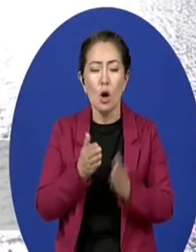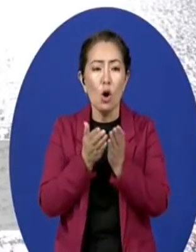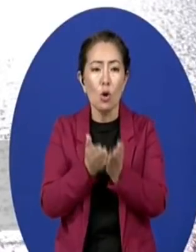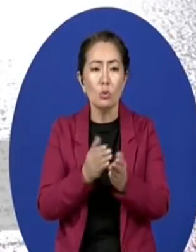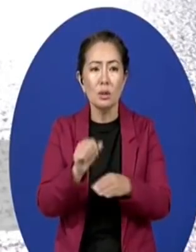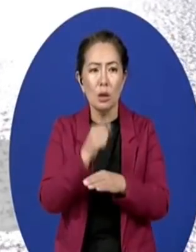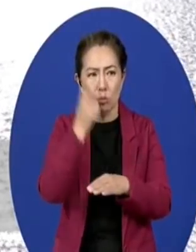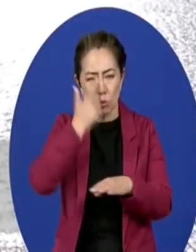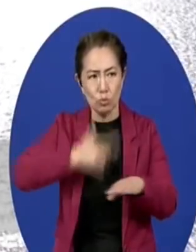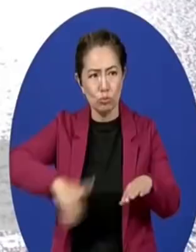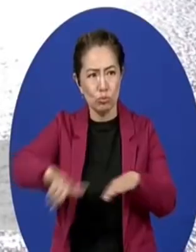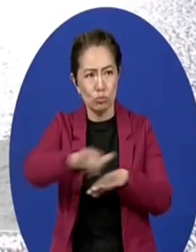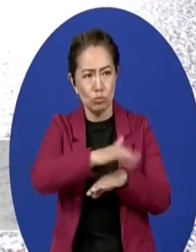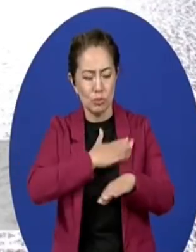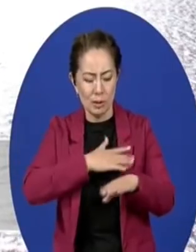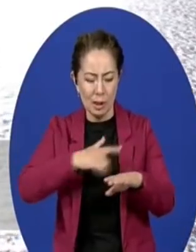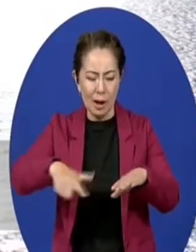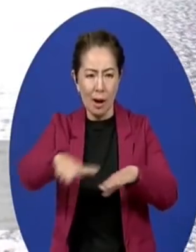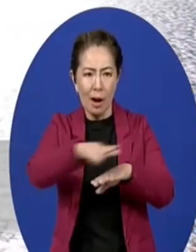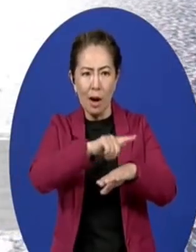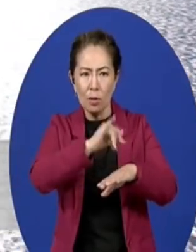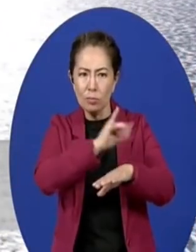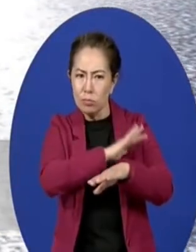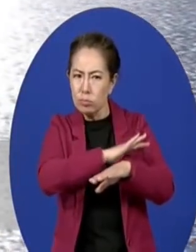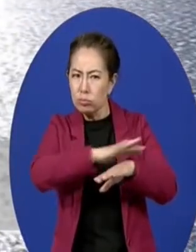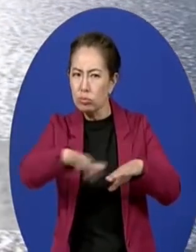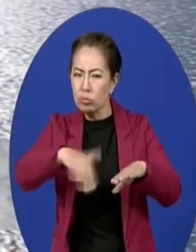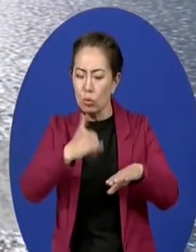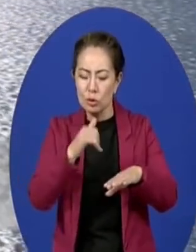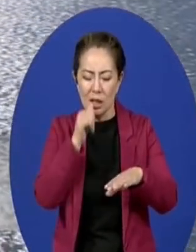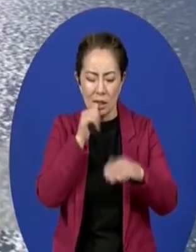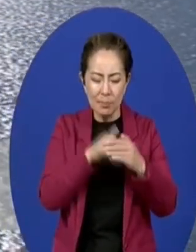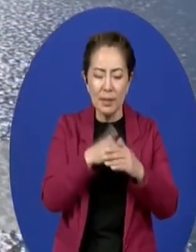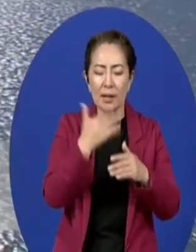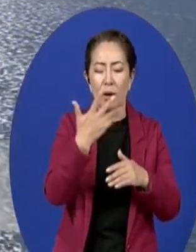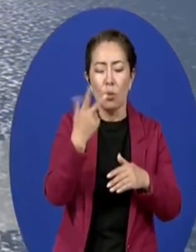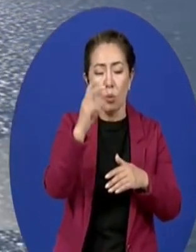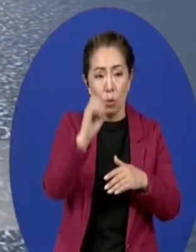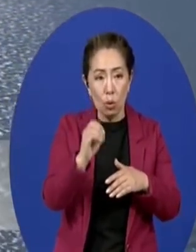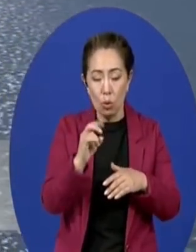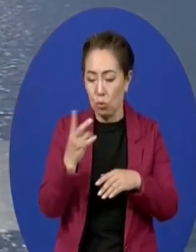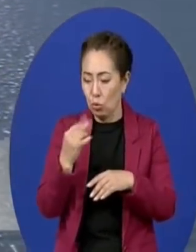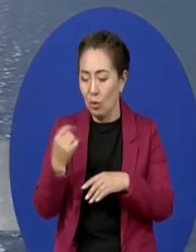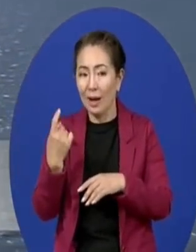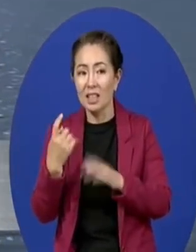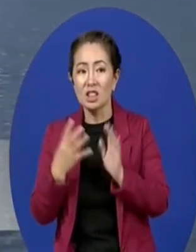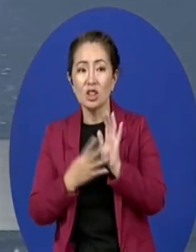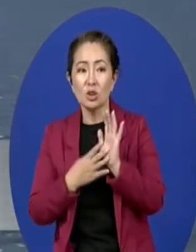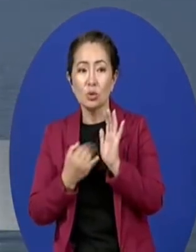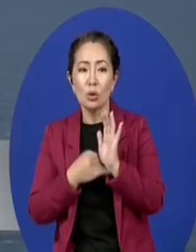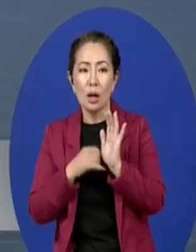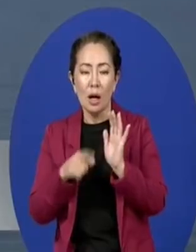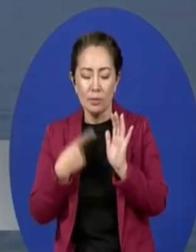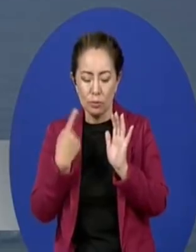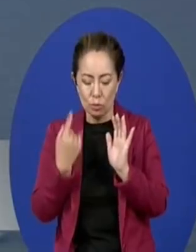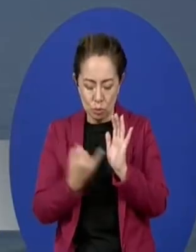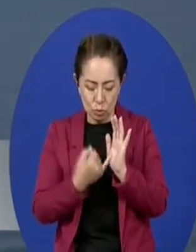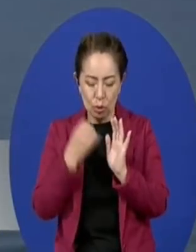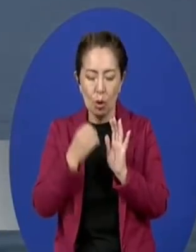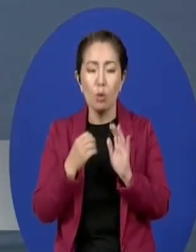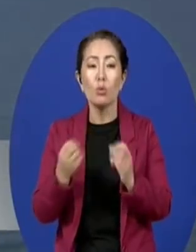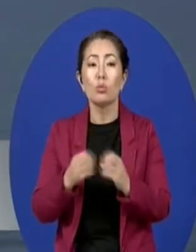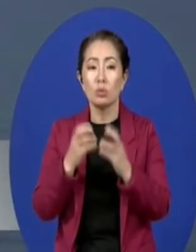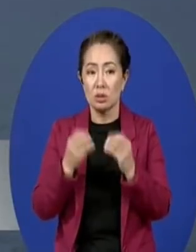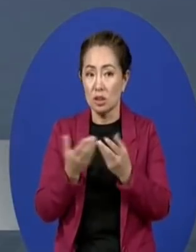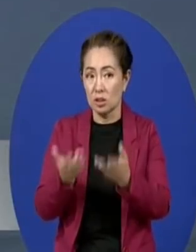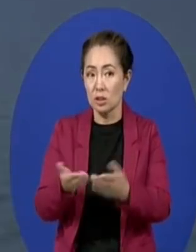аймаг Монгол орны гадаргын усны нөөцийн 53%-ийг за үнээс Хөвсгөл нуур дангаараа 96.6%-ийг